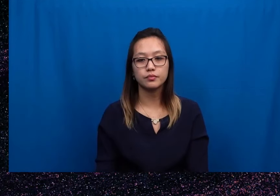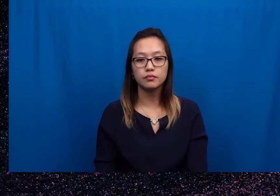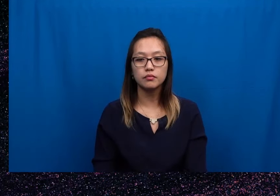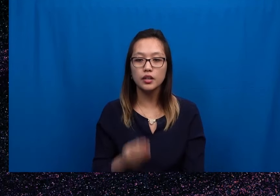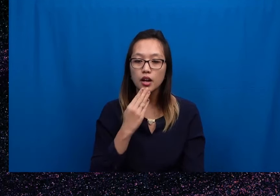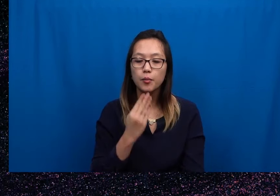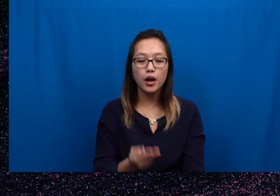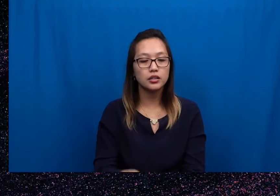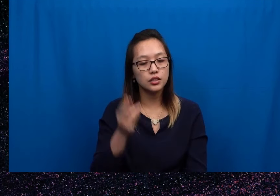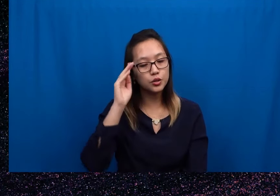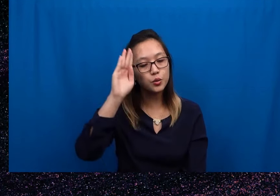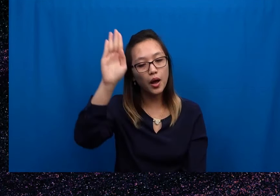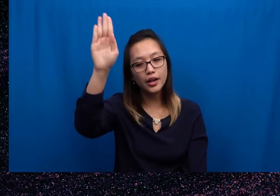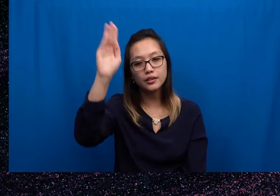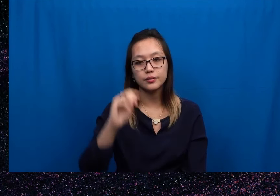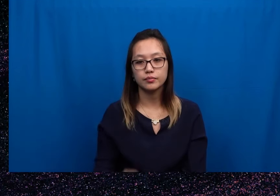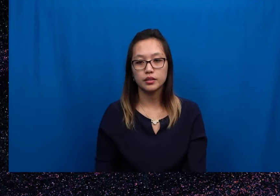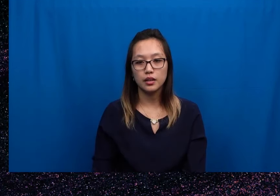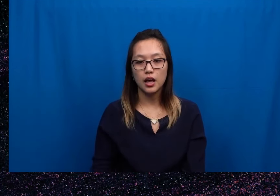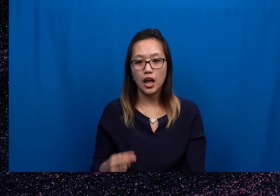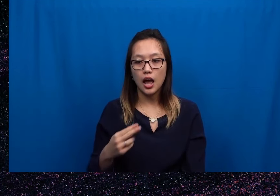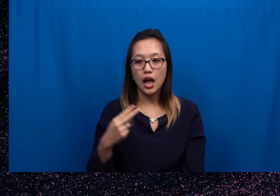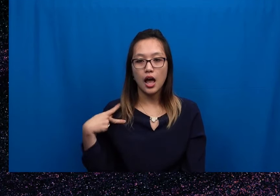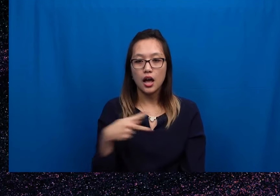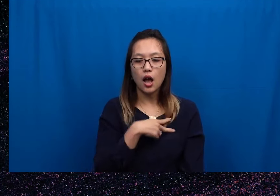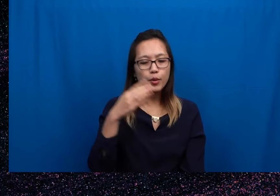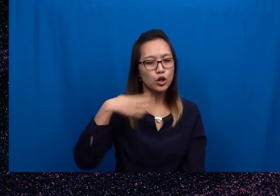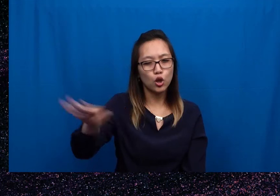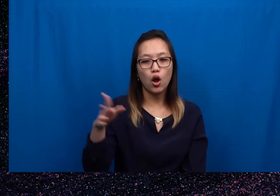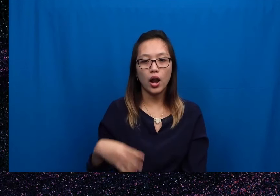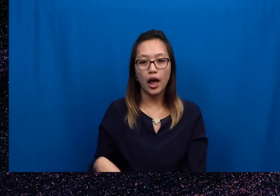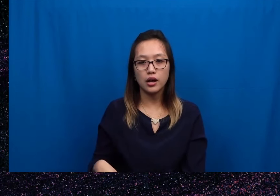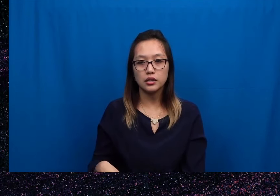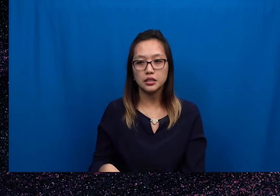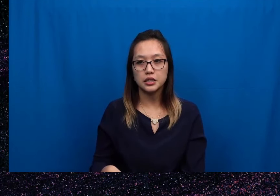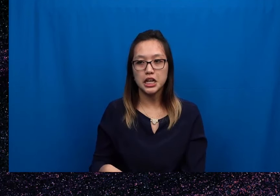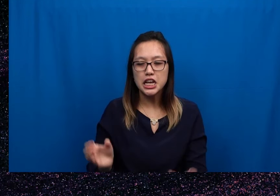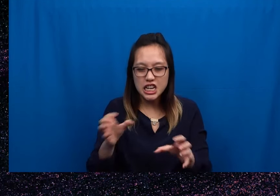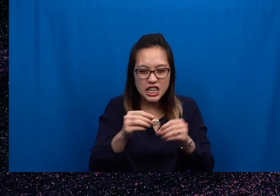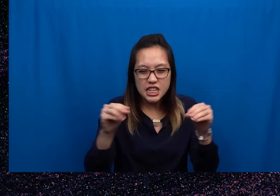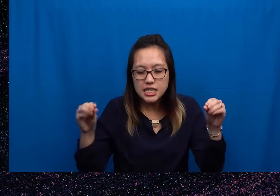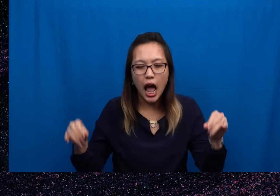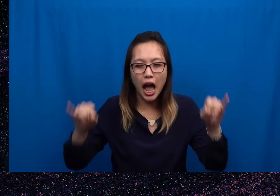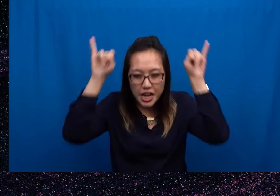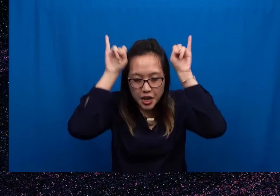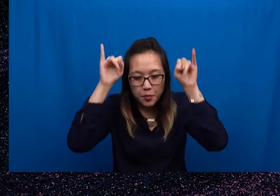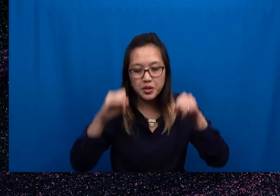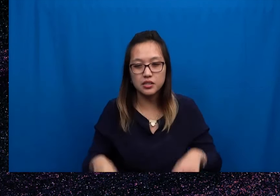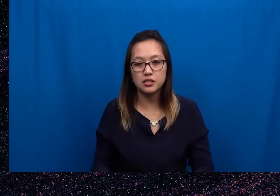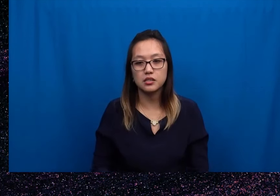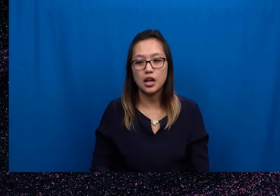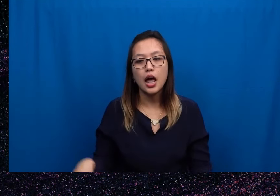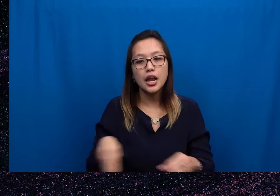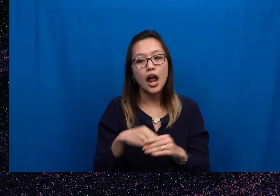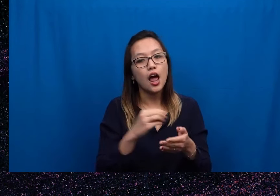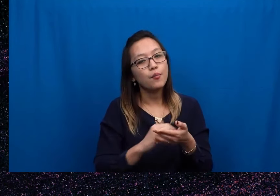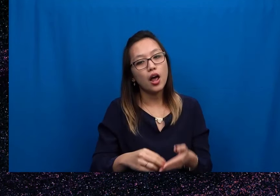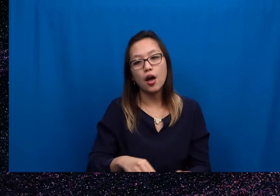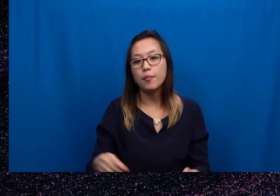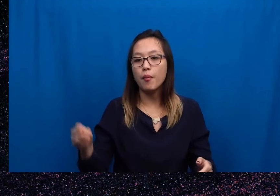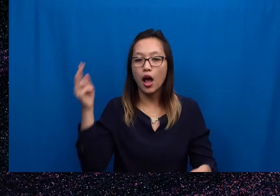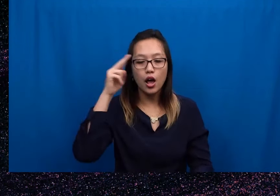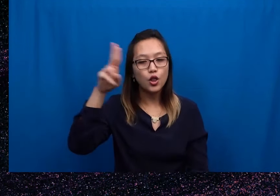kami menolak segala campur tangan dari kuasa kegelapan dalam macam dan bentuk apapun juga. Hanya di dalam nama Tuhan